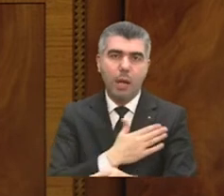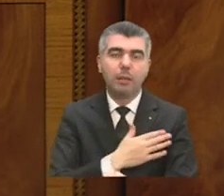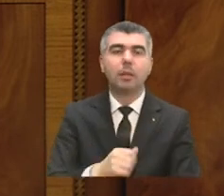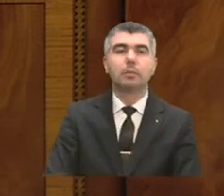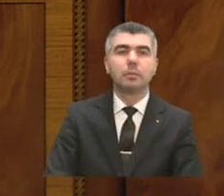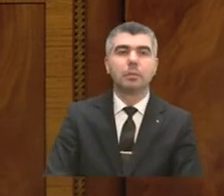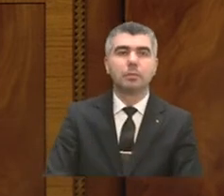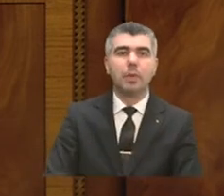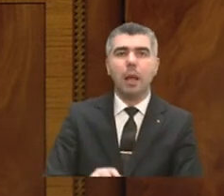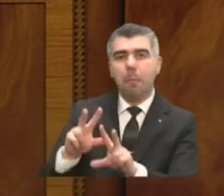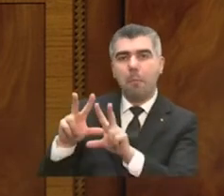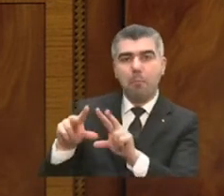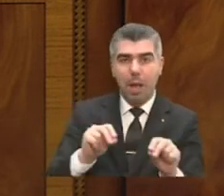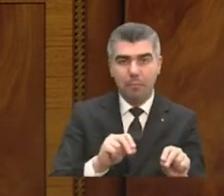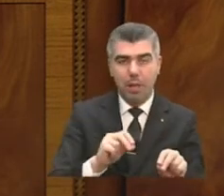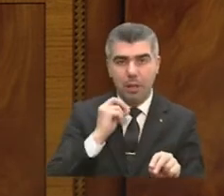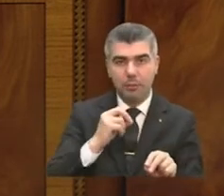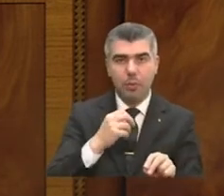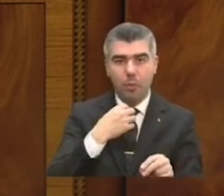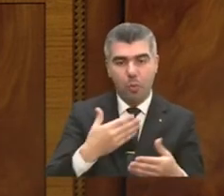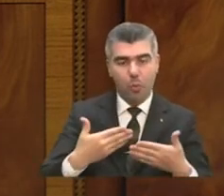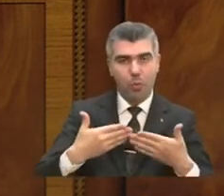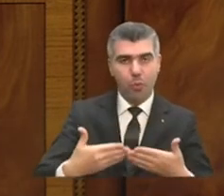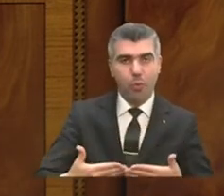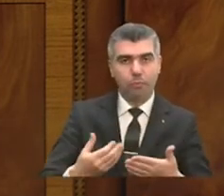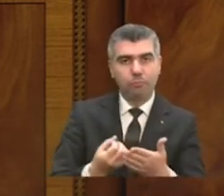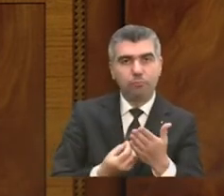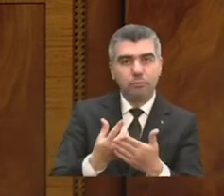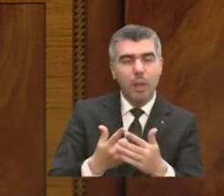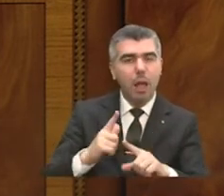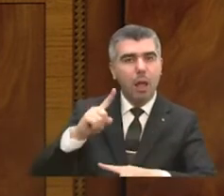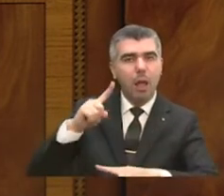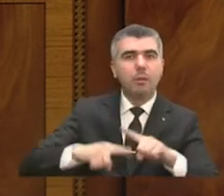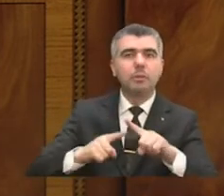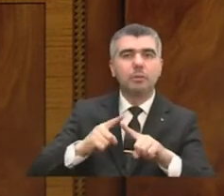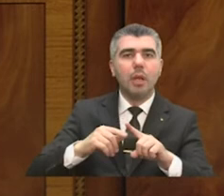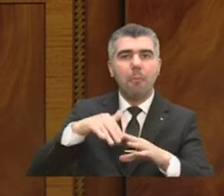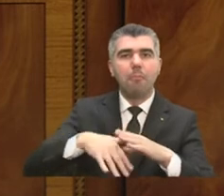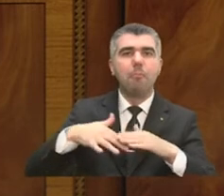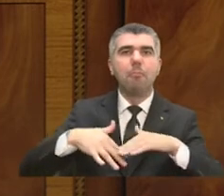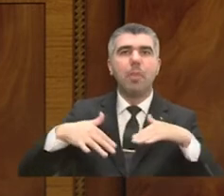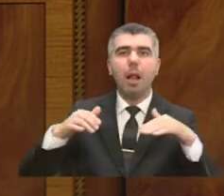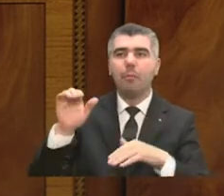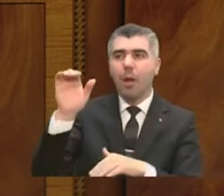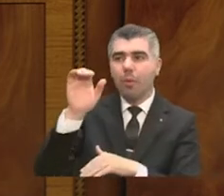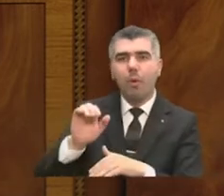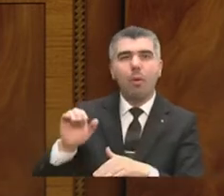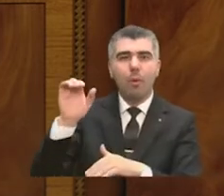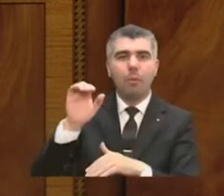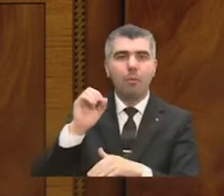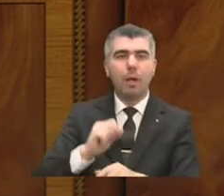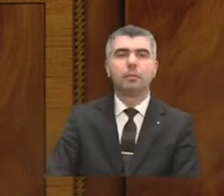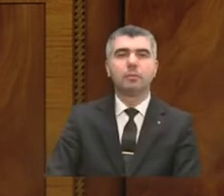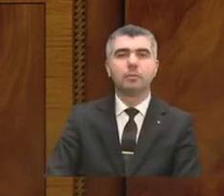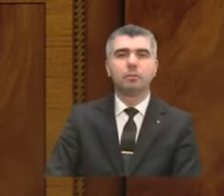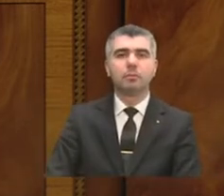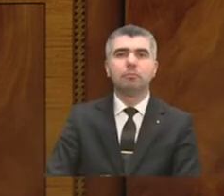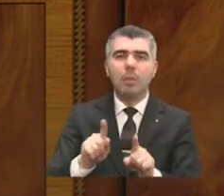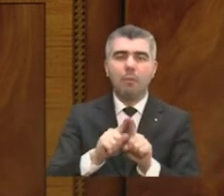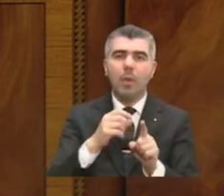décisions nationales. Partant de ce même principe, nous refusons